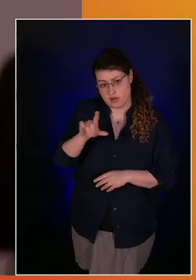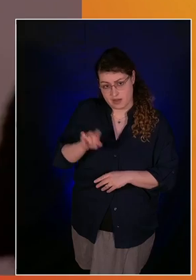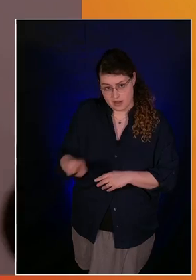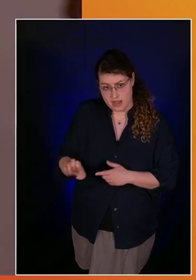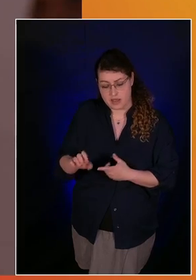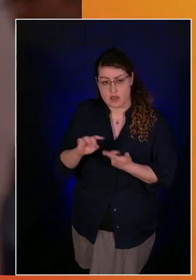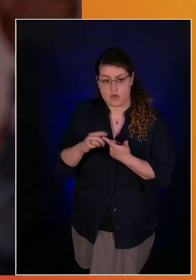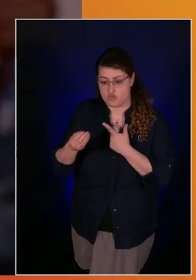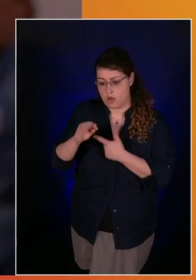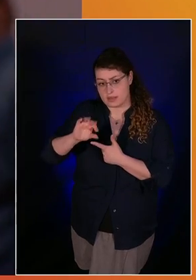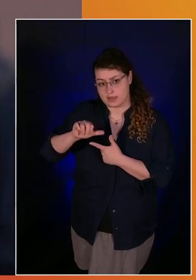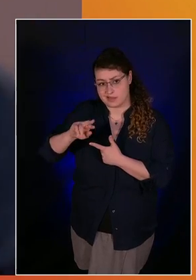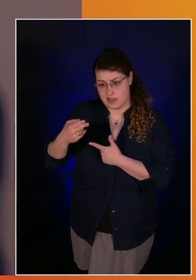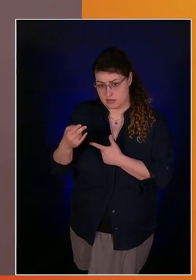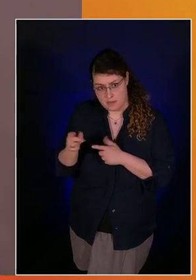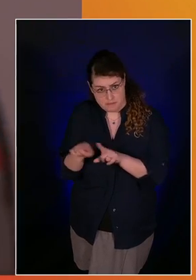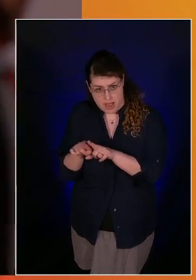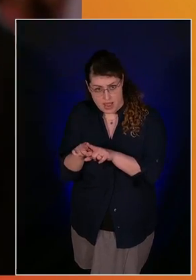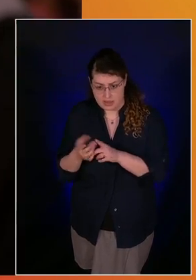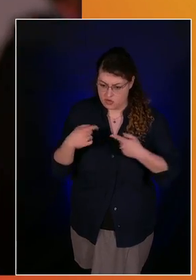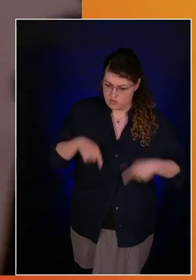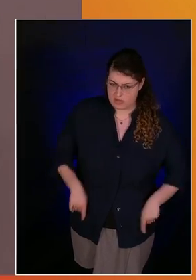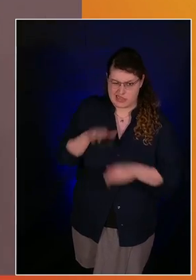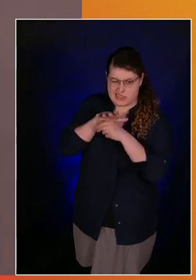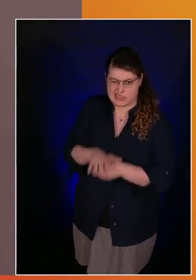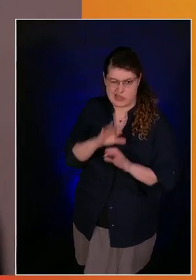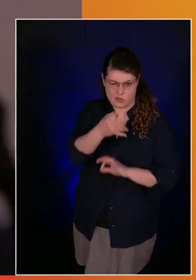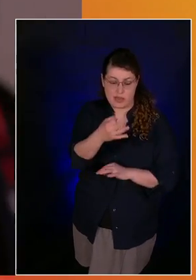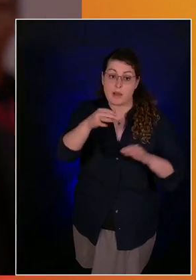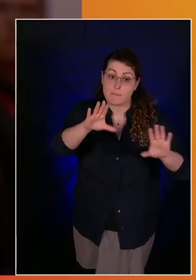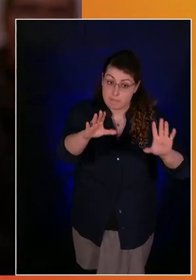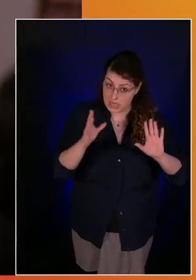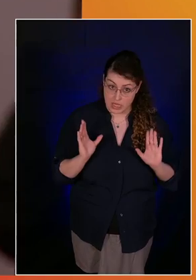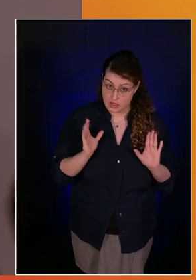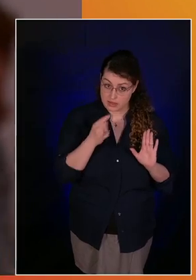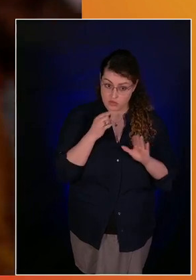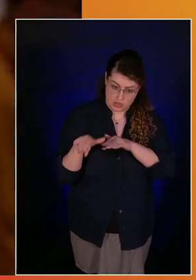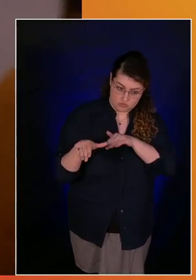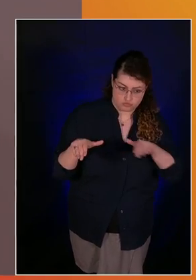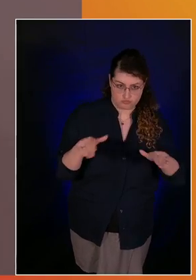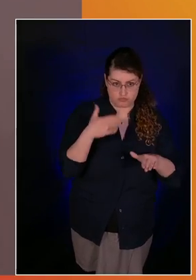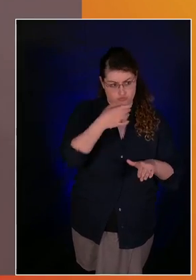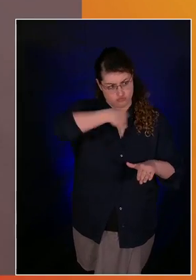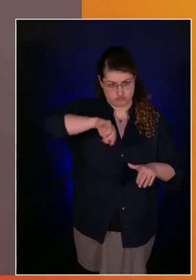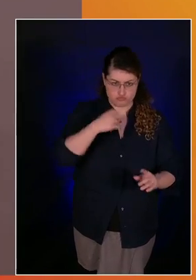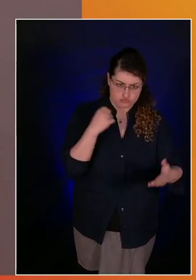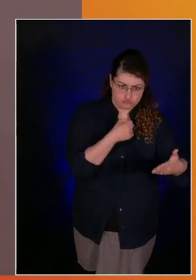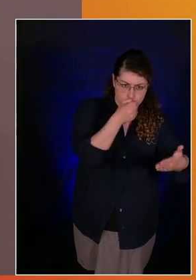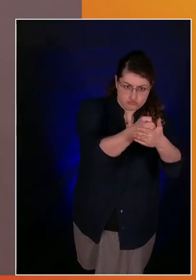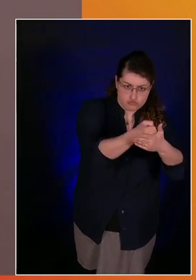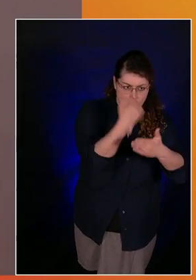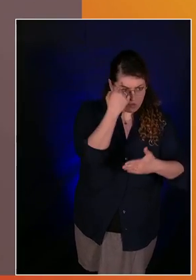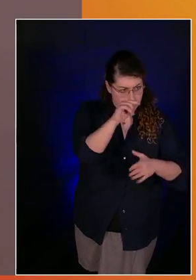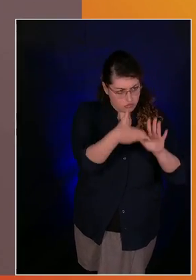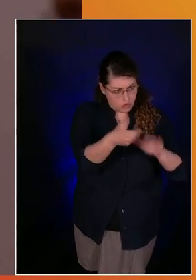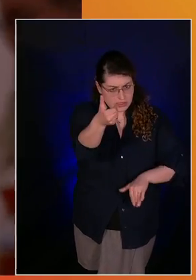dans le dans le Tarne à la répression gouvernementale par contre ça n'entemme à rien notre détermination à faire retirer